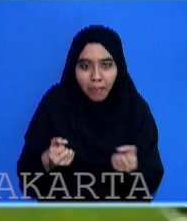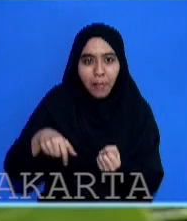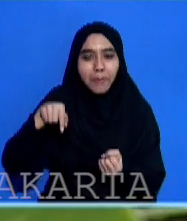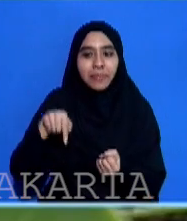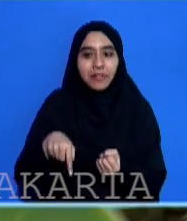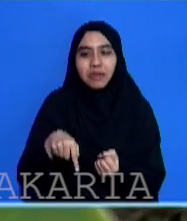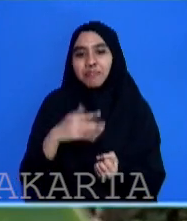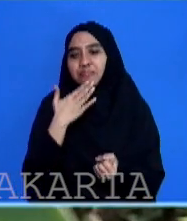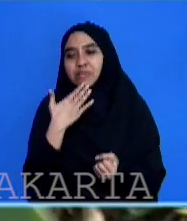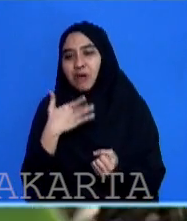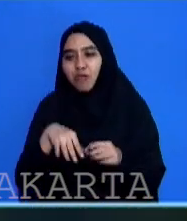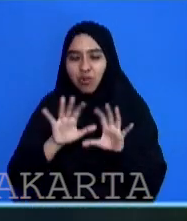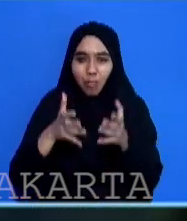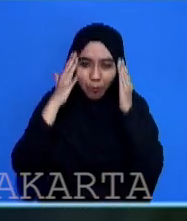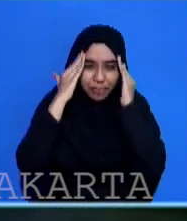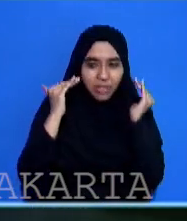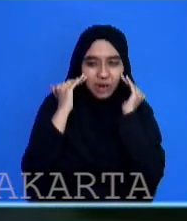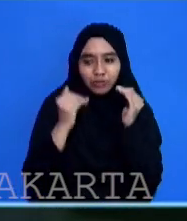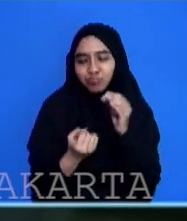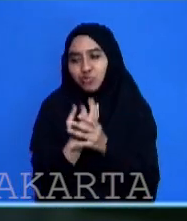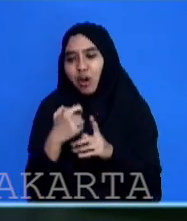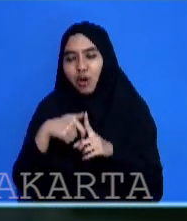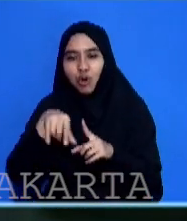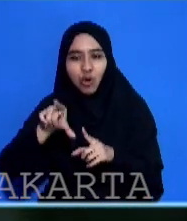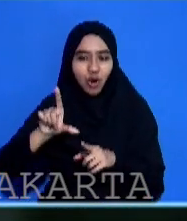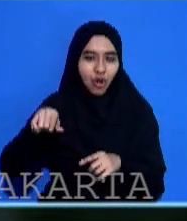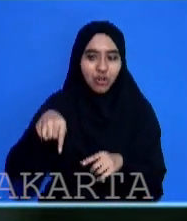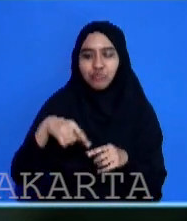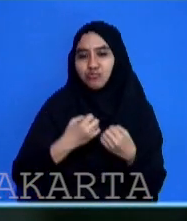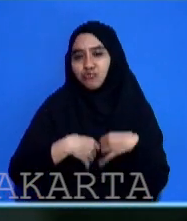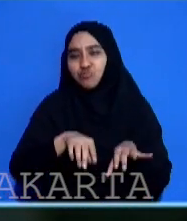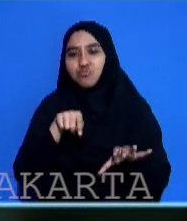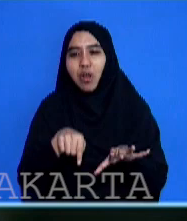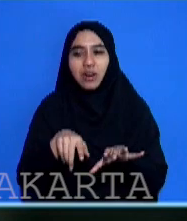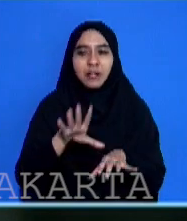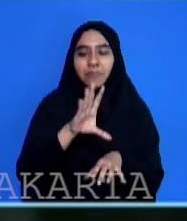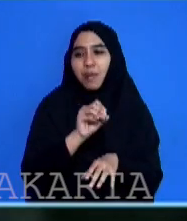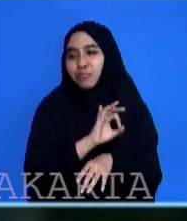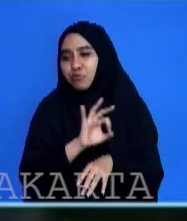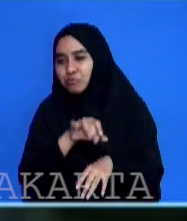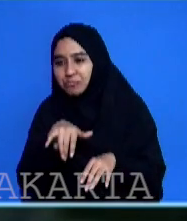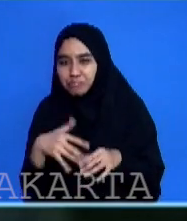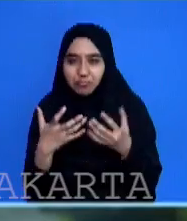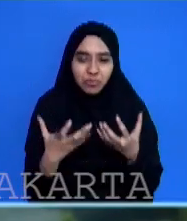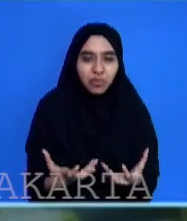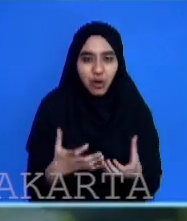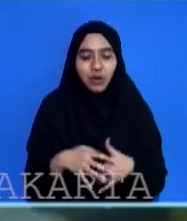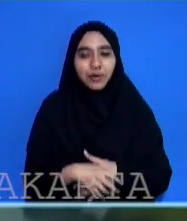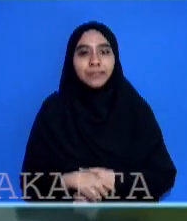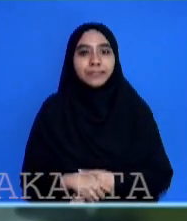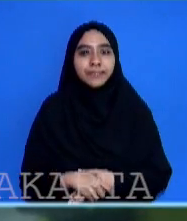tataran kadang Tani kembangol dipun S gangsw mekaten Hendri Saputra Lan Abdul Rahim asung